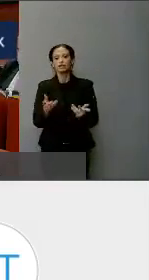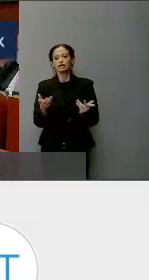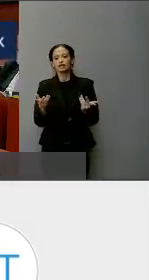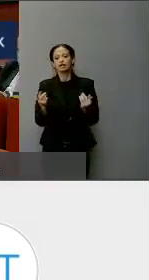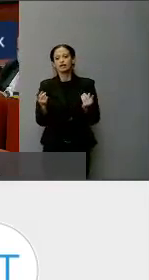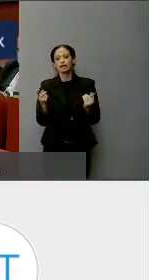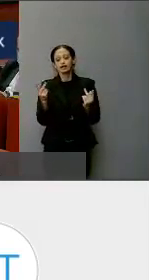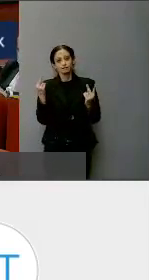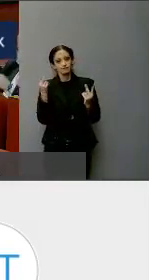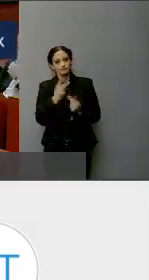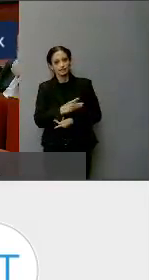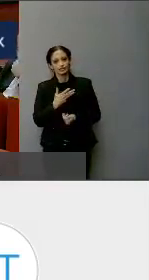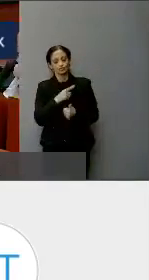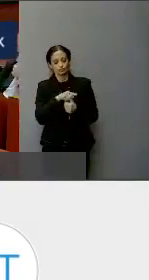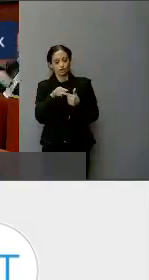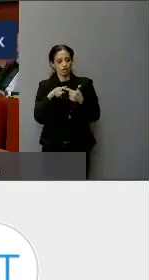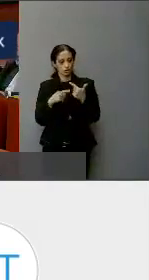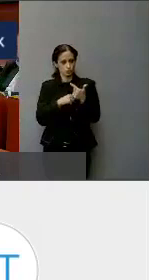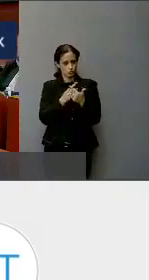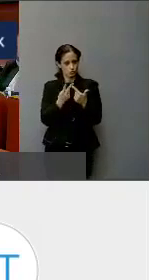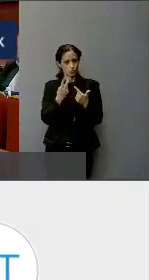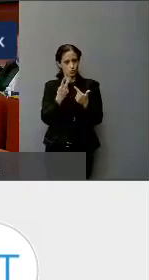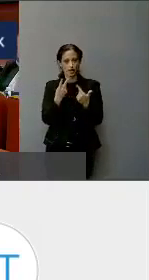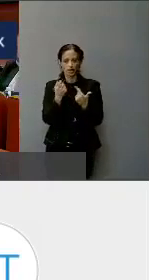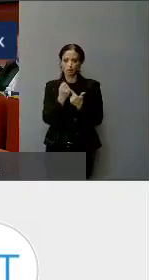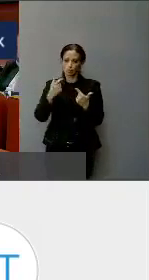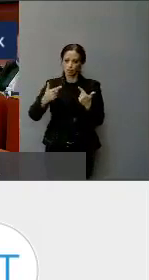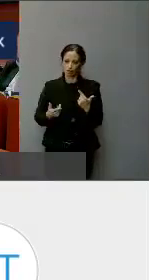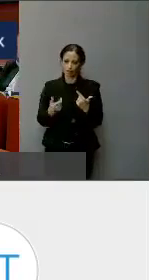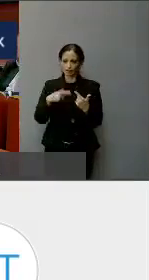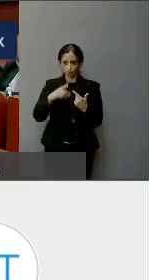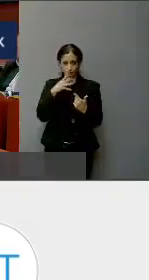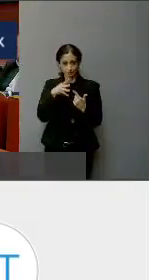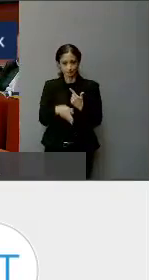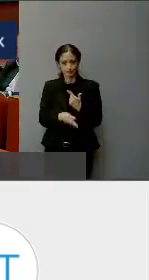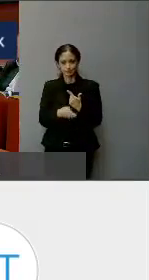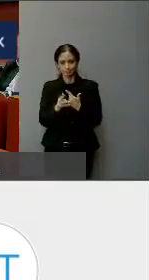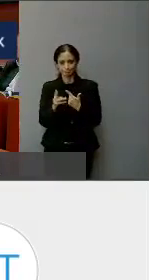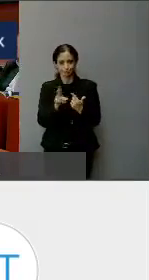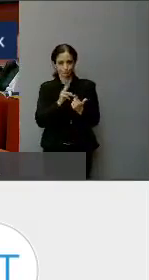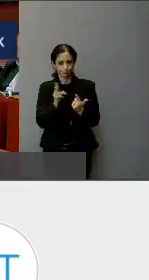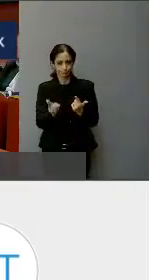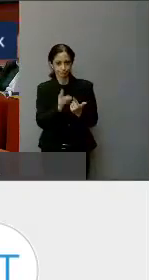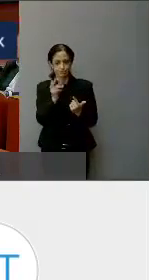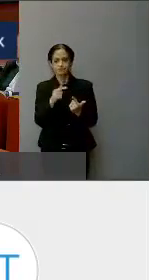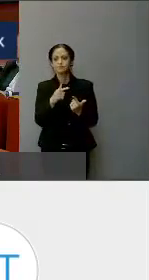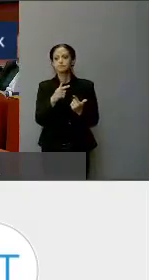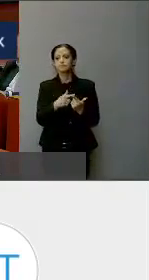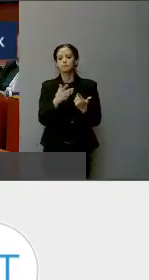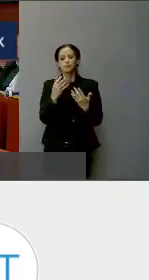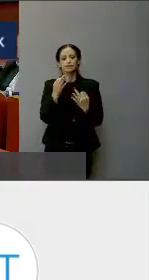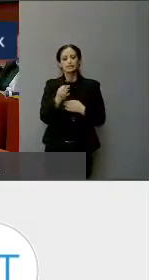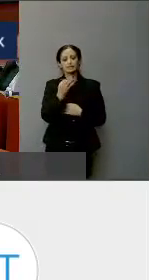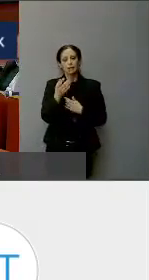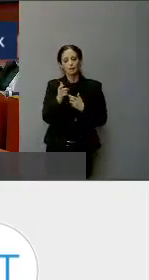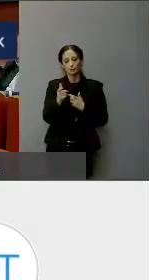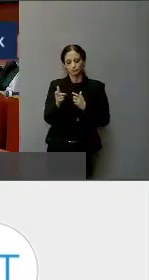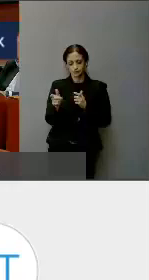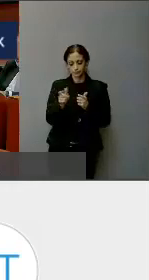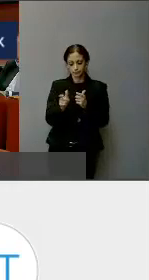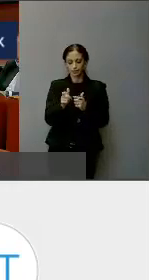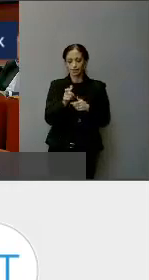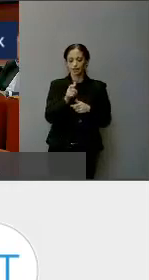che abbiamo provato approfondire ma non ci siamo riusciti che sono un po i rapporti sempre le commistioni tra pubblico e privato